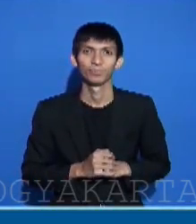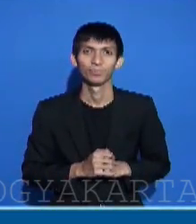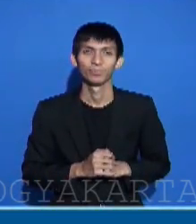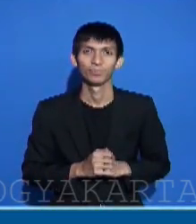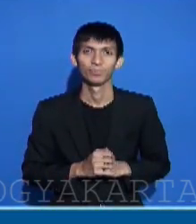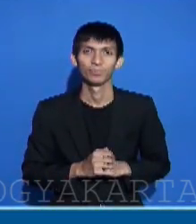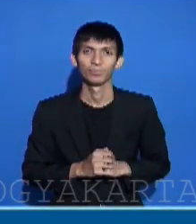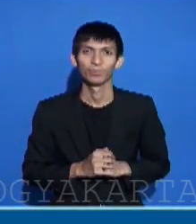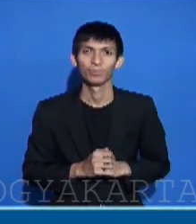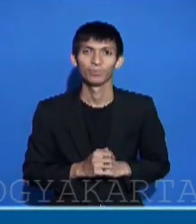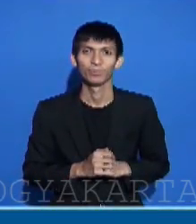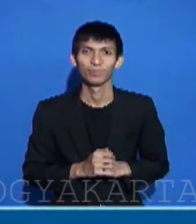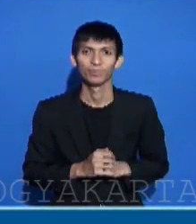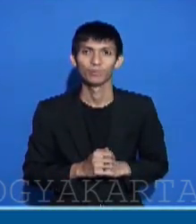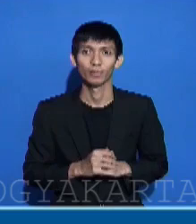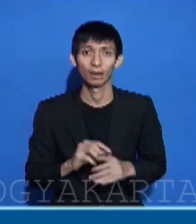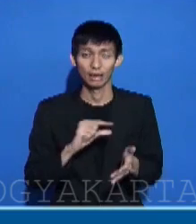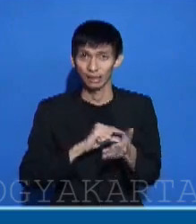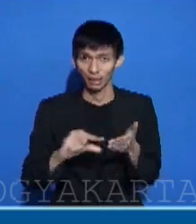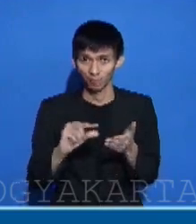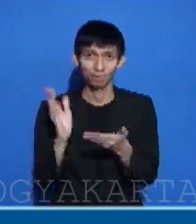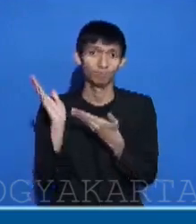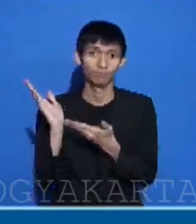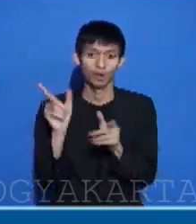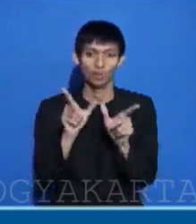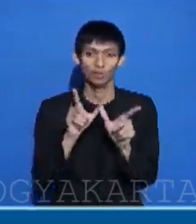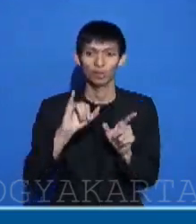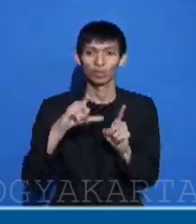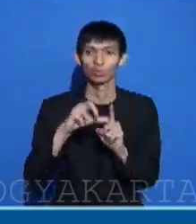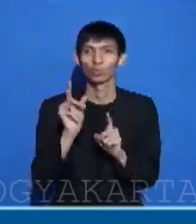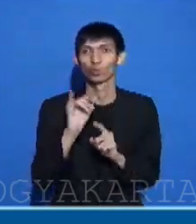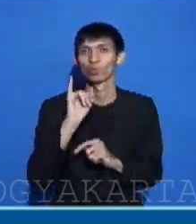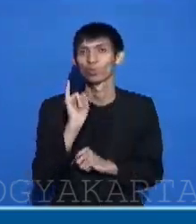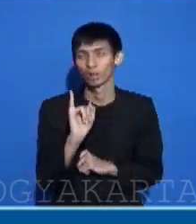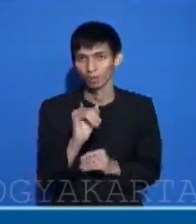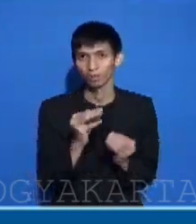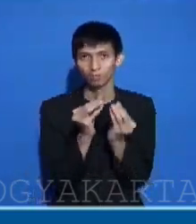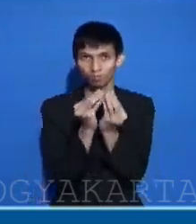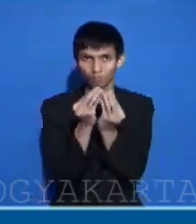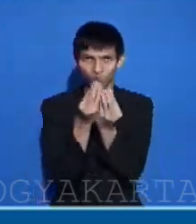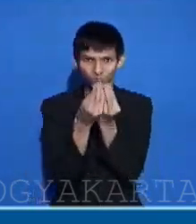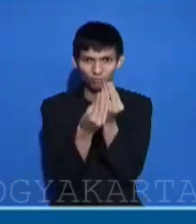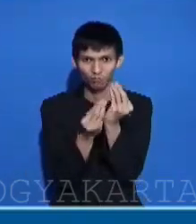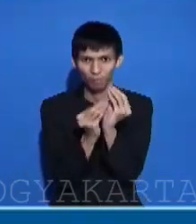kalunahangangath Nami widancen sampun asring kapireng